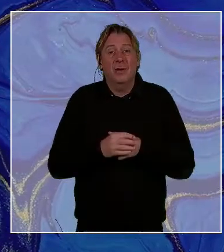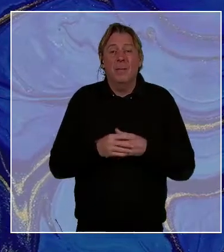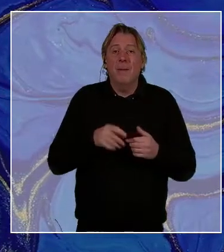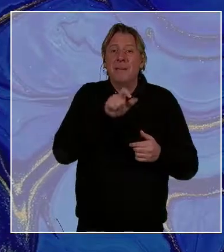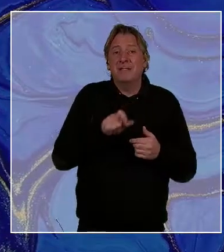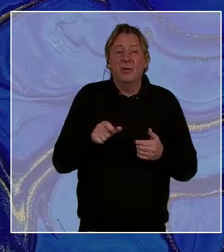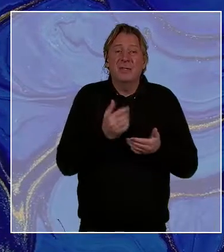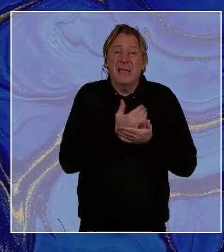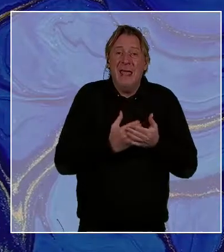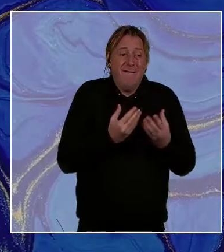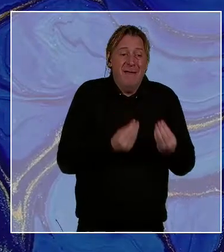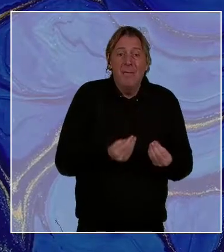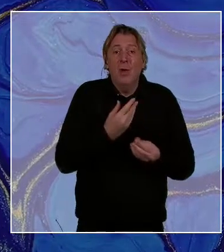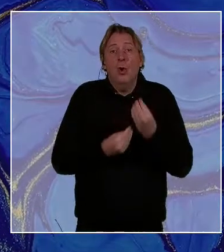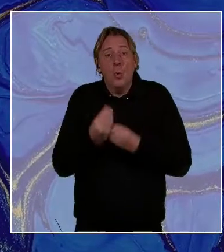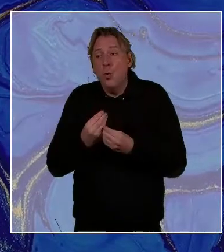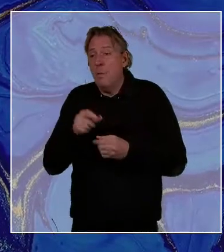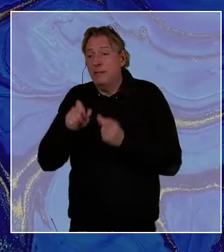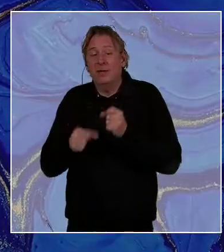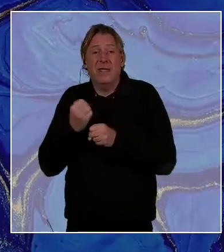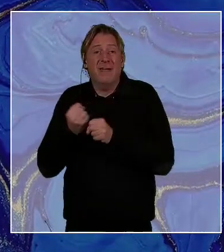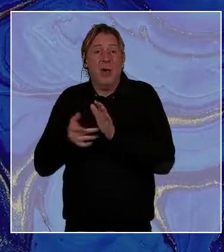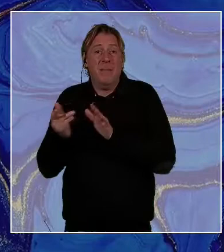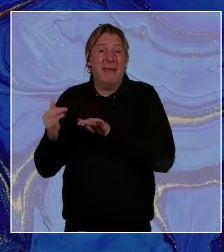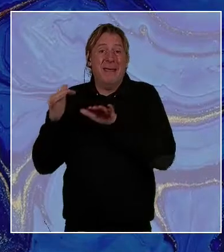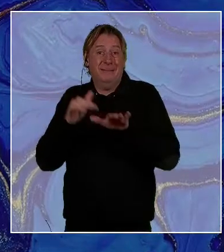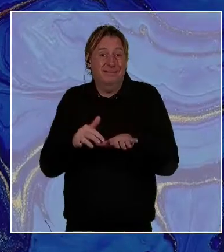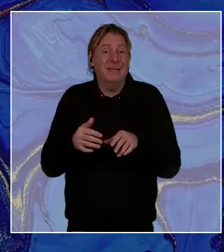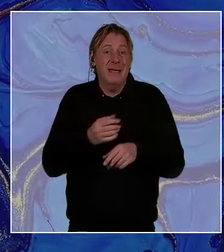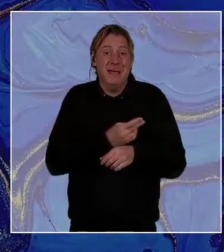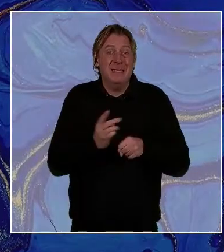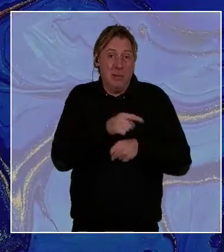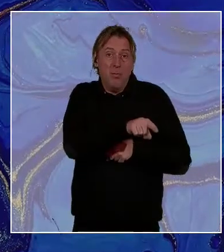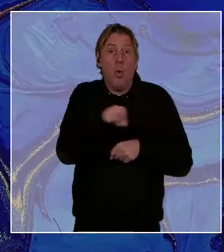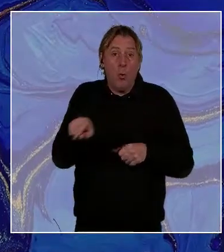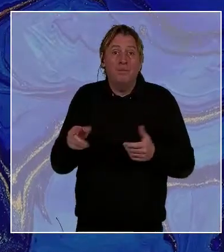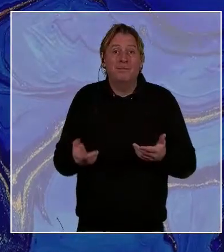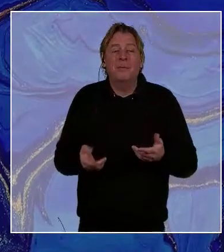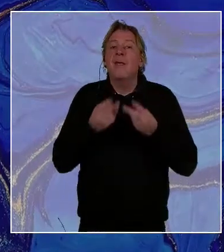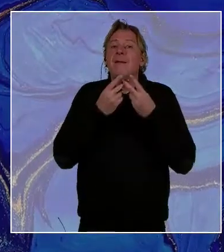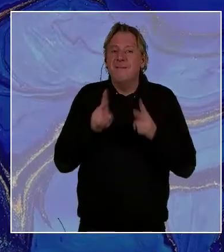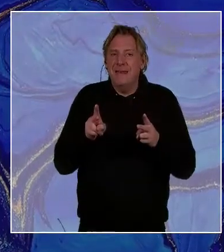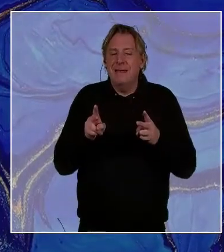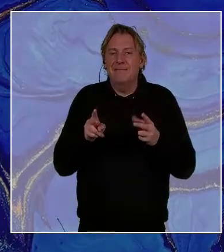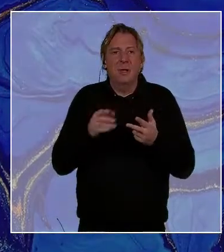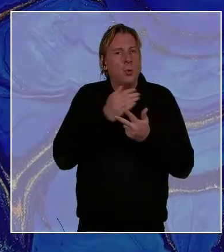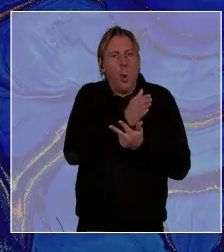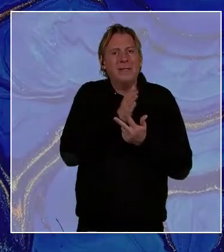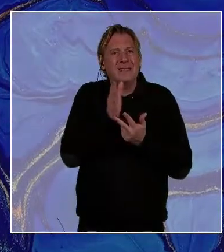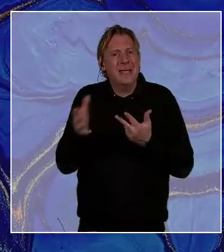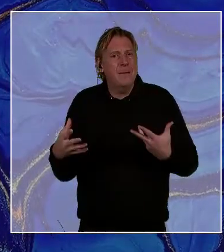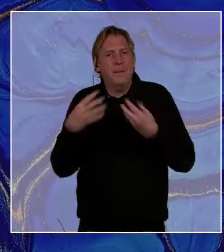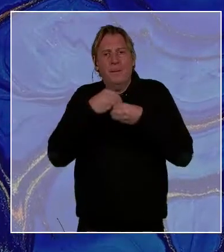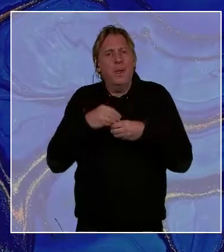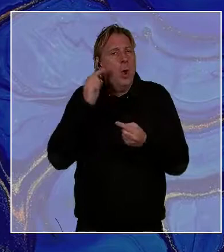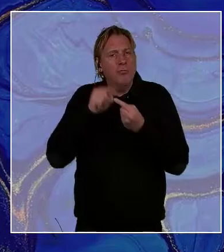des travailleurs immigrés. Le défi, donc, pour les villes est vraiment de combiner ces trois aspects dans leur stratégie